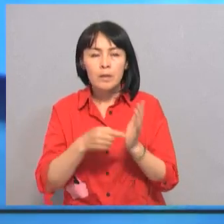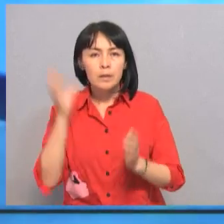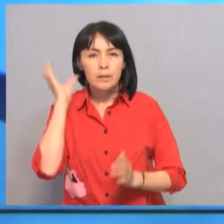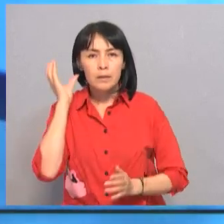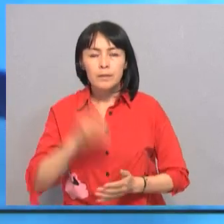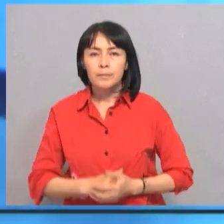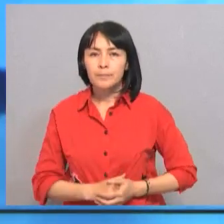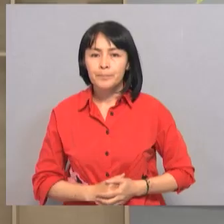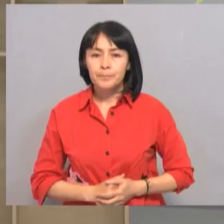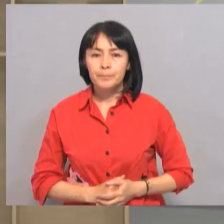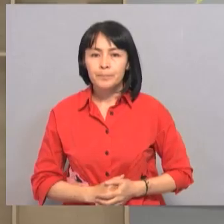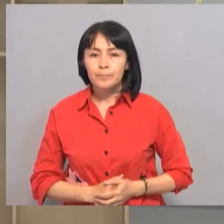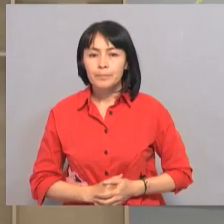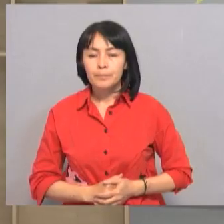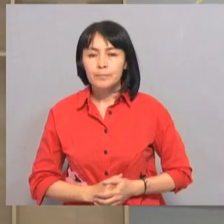тыңдады.